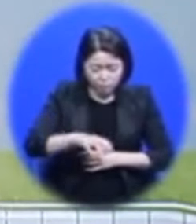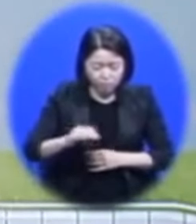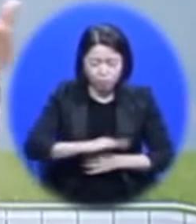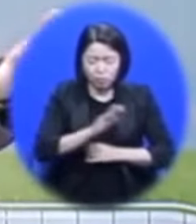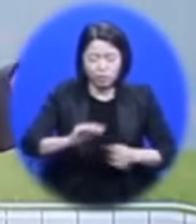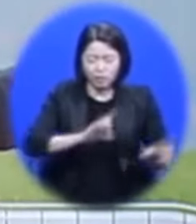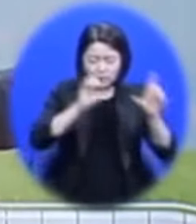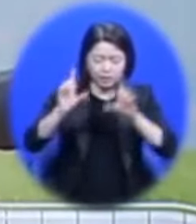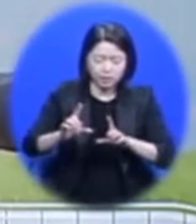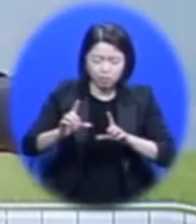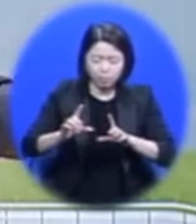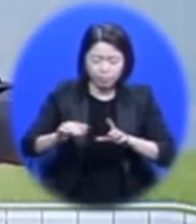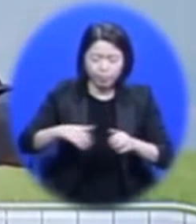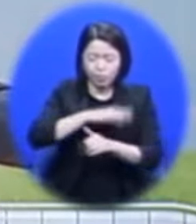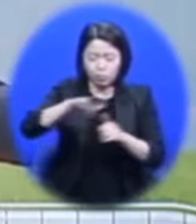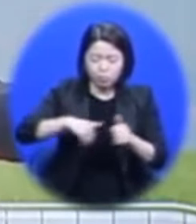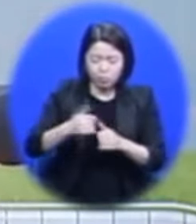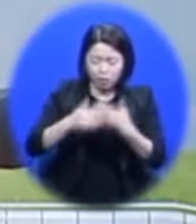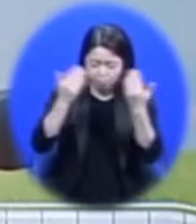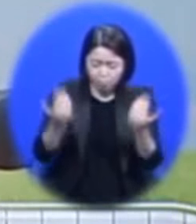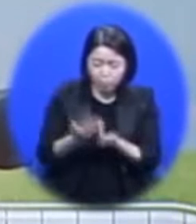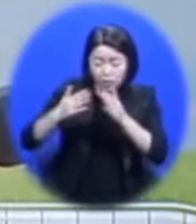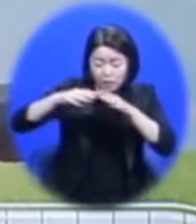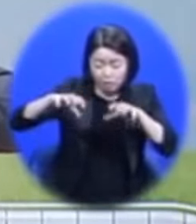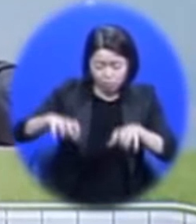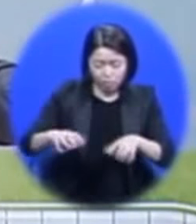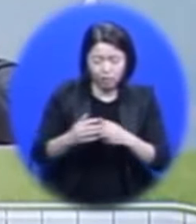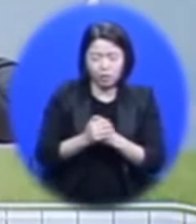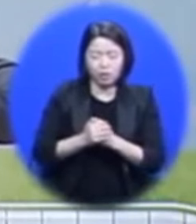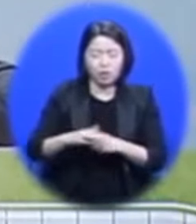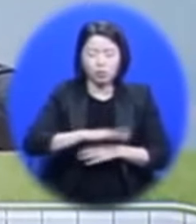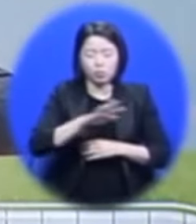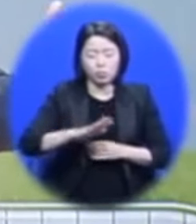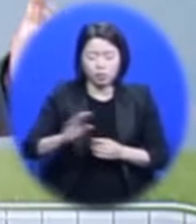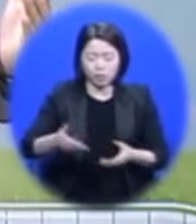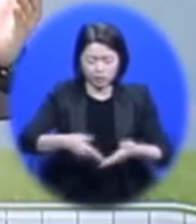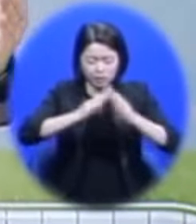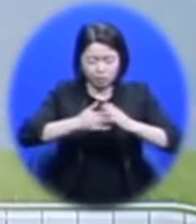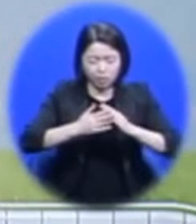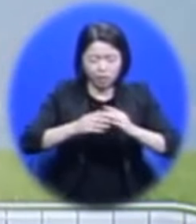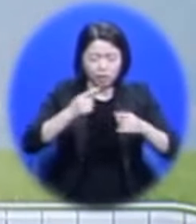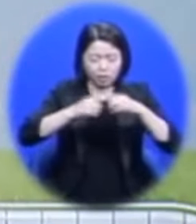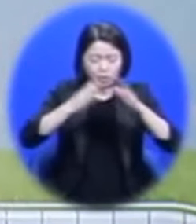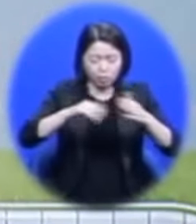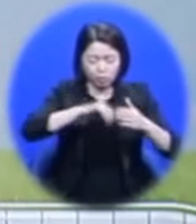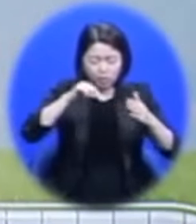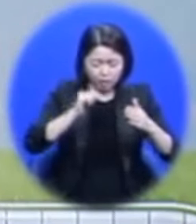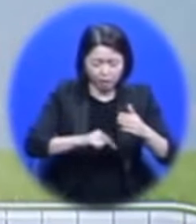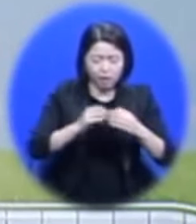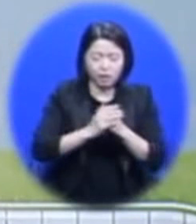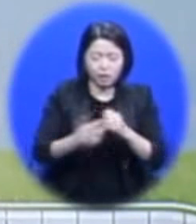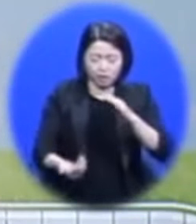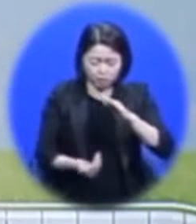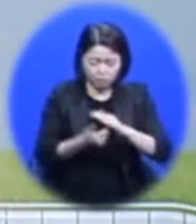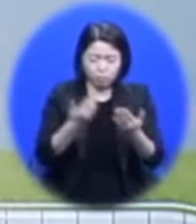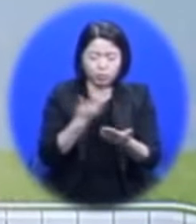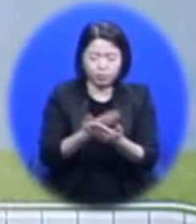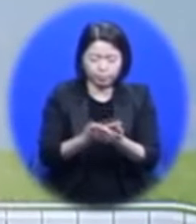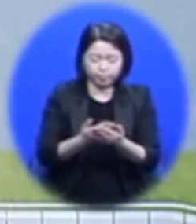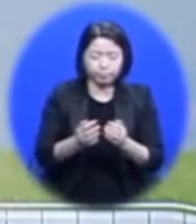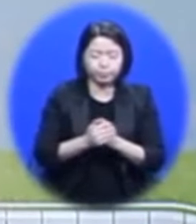사는 하나님 우리 주변의 모든 이웃들에게 그리고 우리가 세워가는 교회 공동체 안에